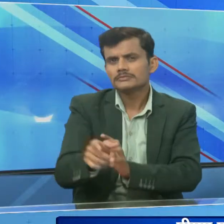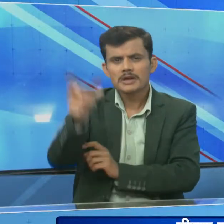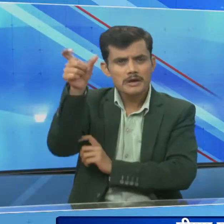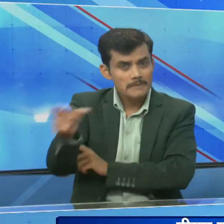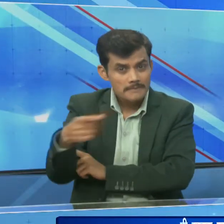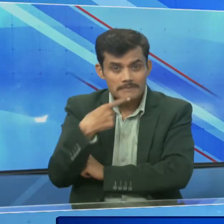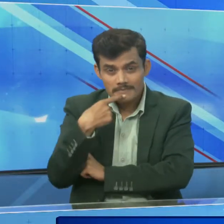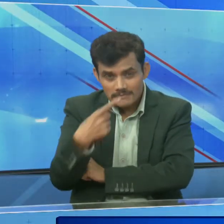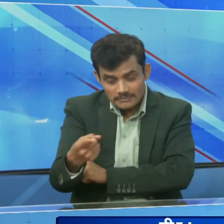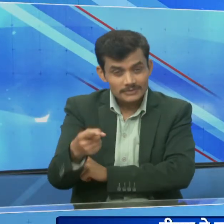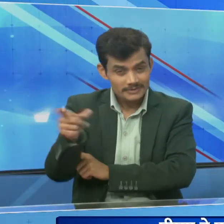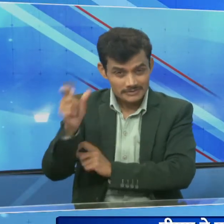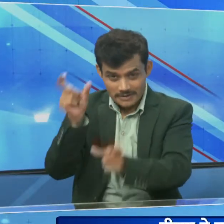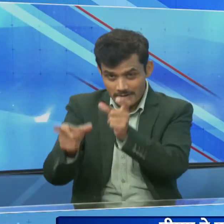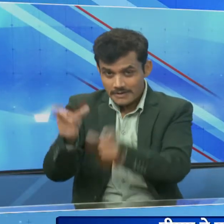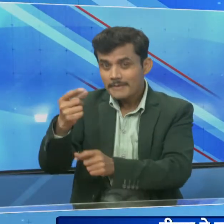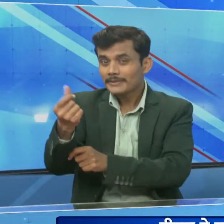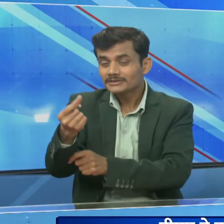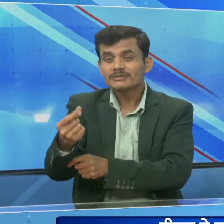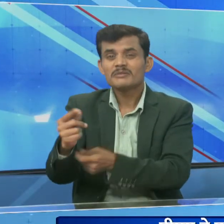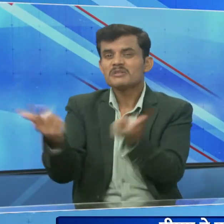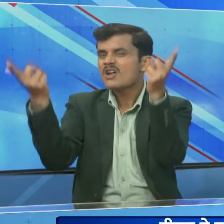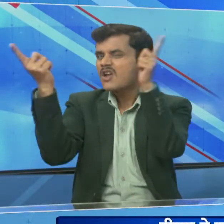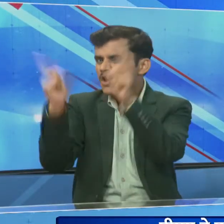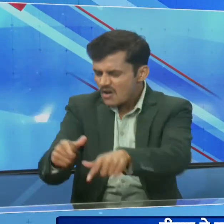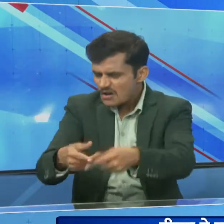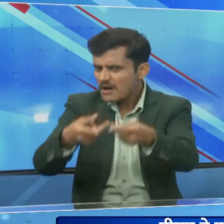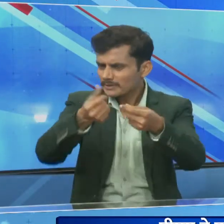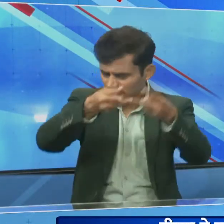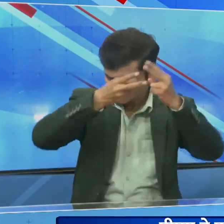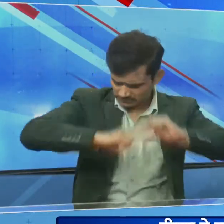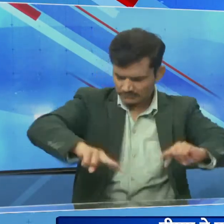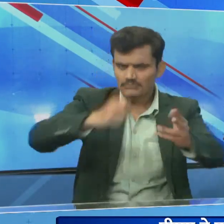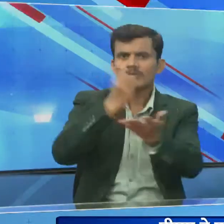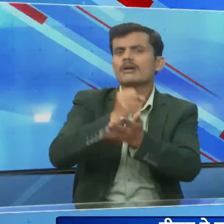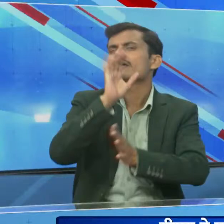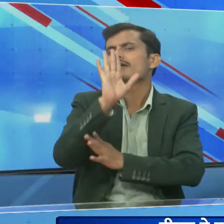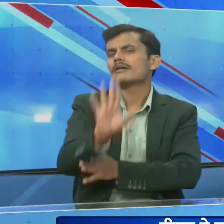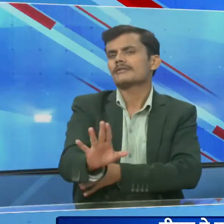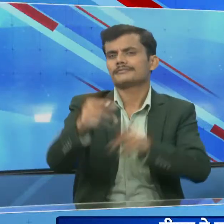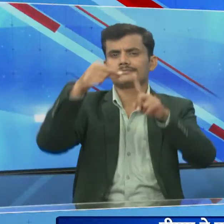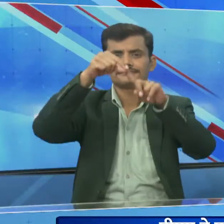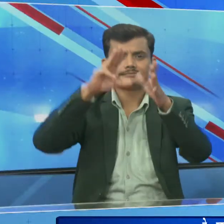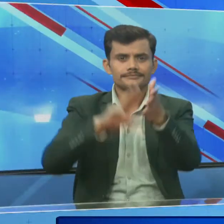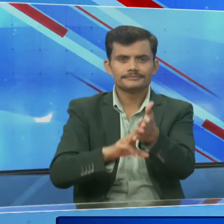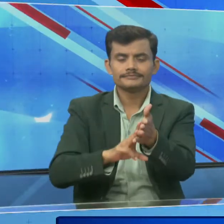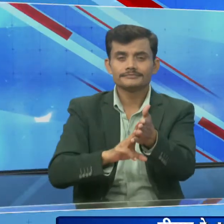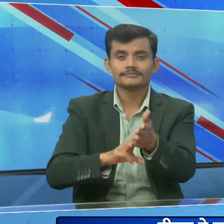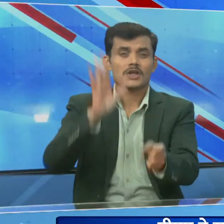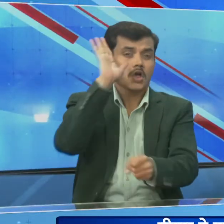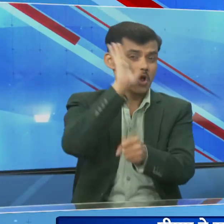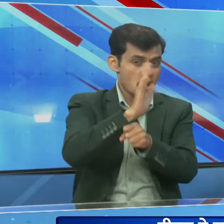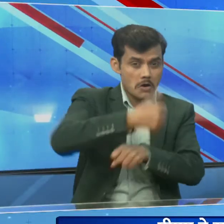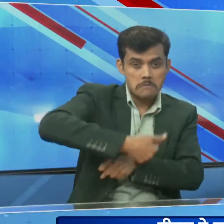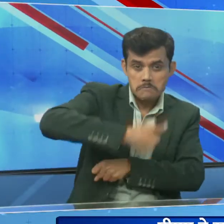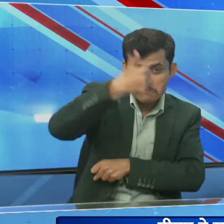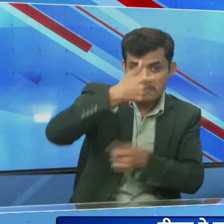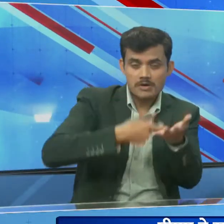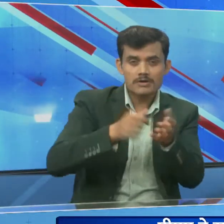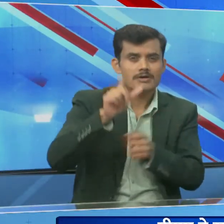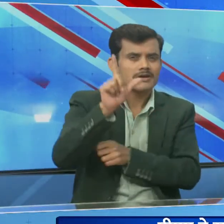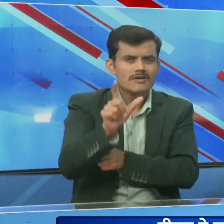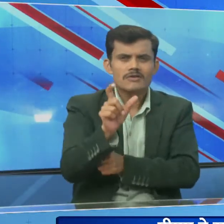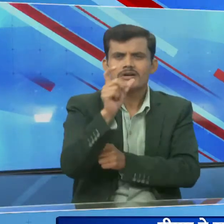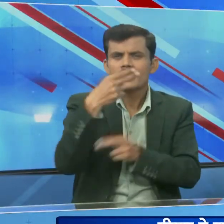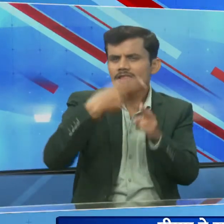खो चुके लोगों को उनका पैसा वापस कराया जाएगा। पीएम ने इस मुद्दे पर कांग्रेस नेता राहुल गांधी का बिना नाम